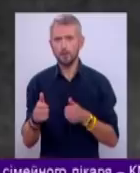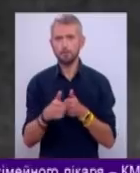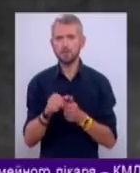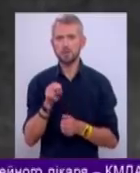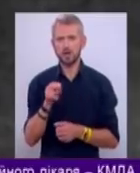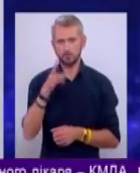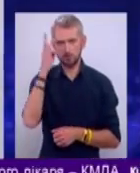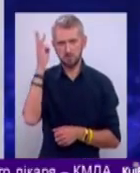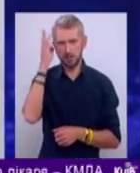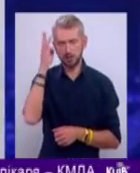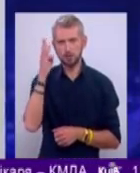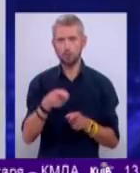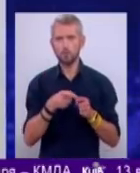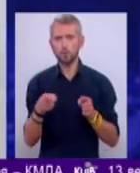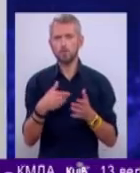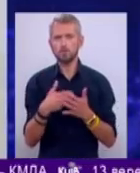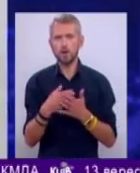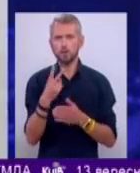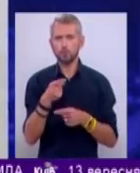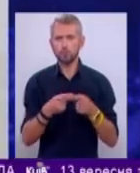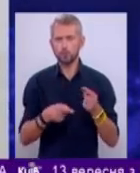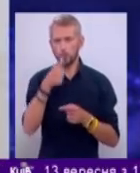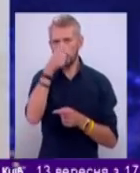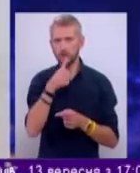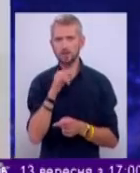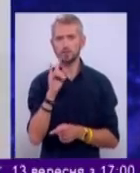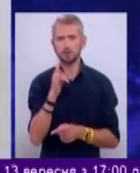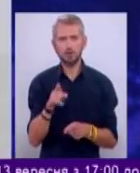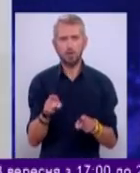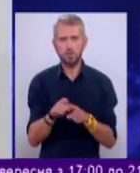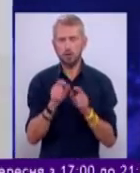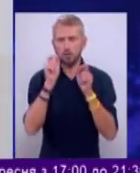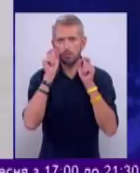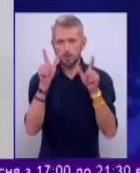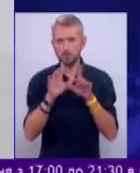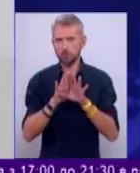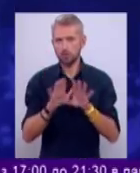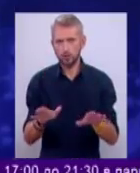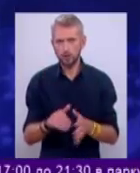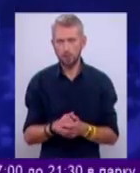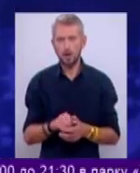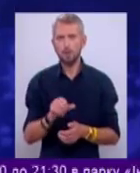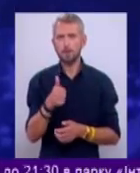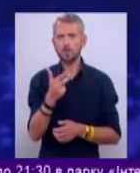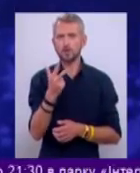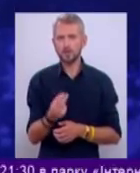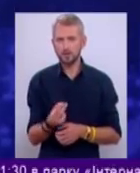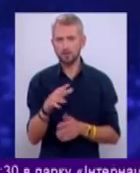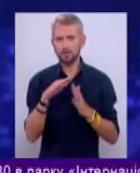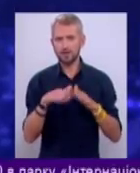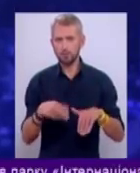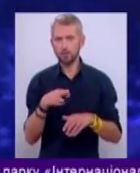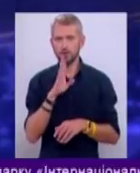Переяславом Хмельницьким. Упродовж майже 2,5 місяців дитина так і не прийшла до тями. Перші 3 дні у таборі для